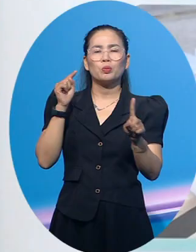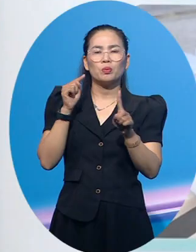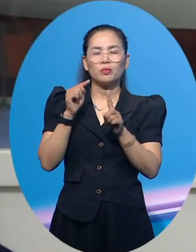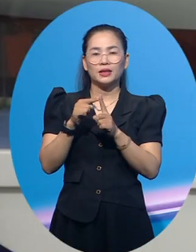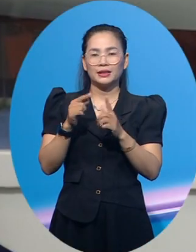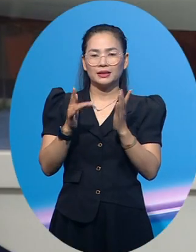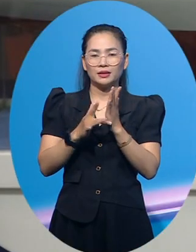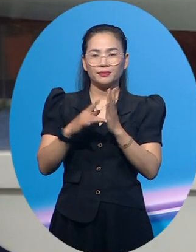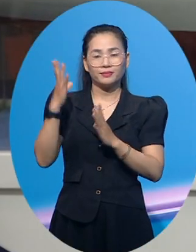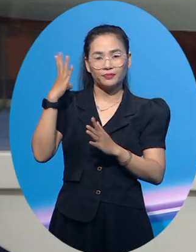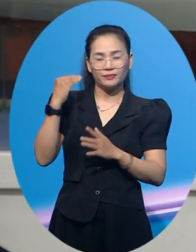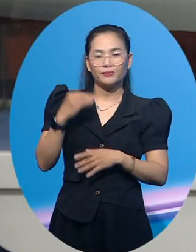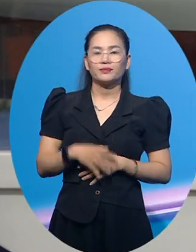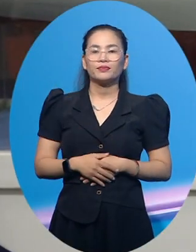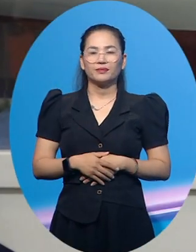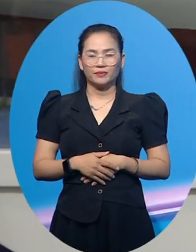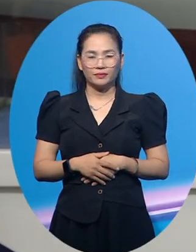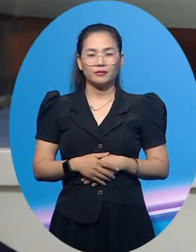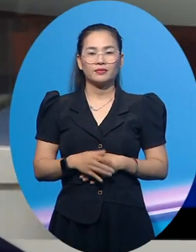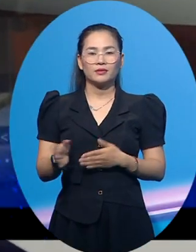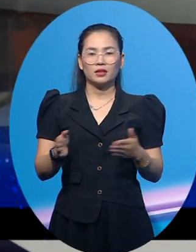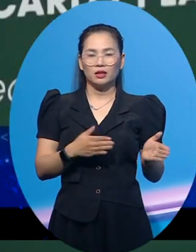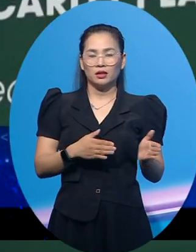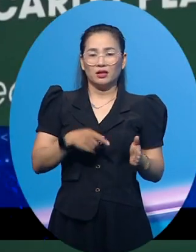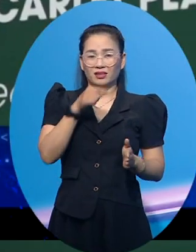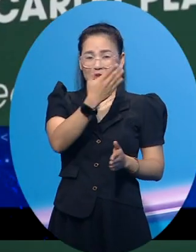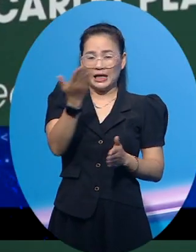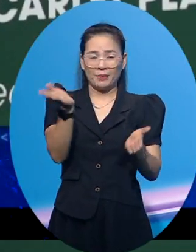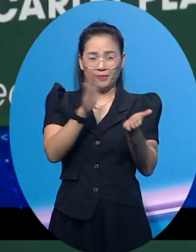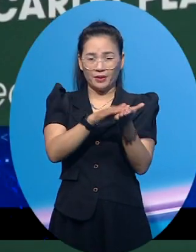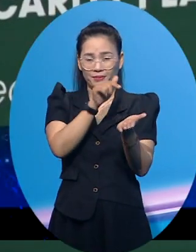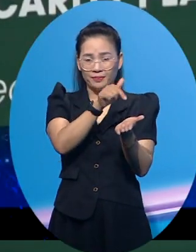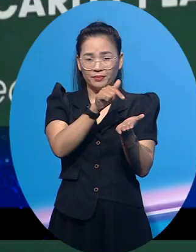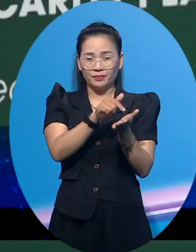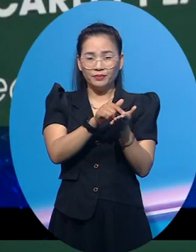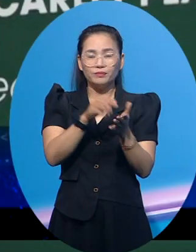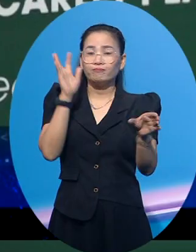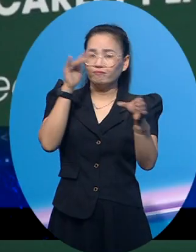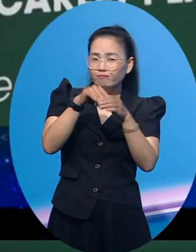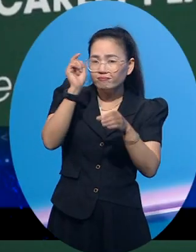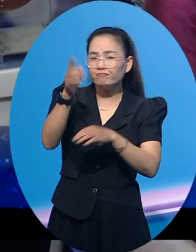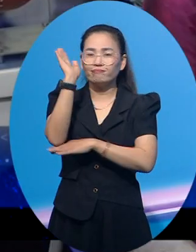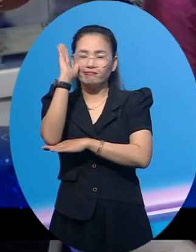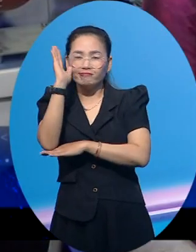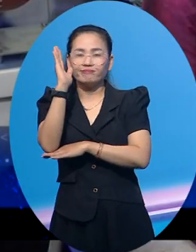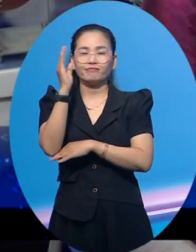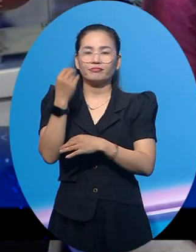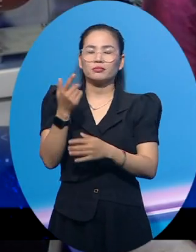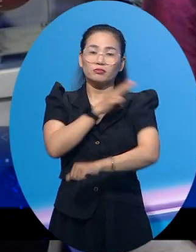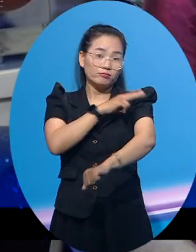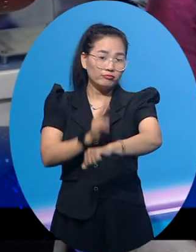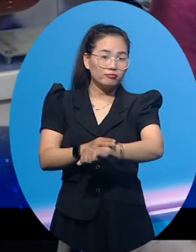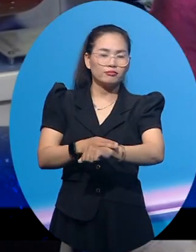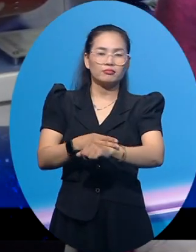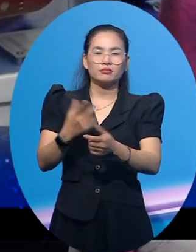mở ra những triển vọng giữa hai lĩnh vực trọng điểm này. Trong khuôn khổ triển lãm, hội nghị và hội thảo chuyên ngành còn là diễn đàn chuyên sâu để các chuyên gia